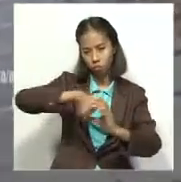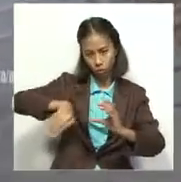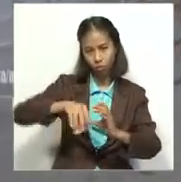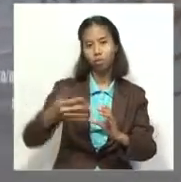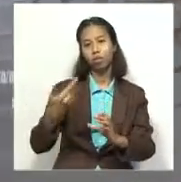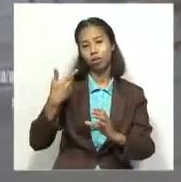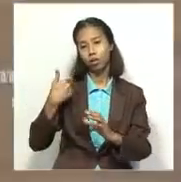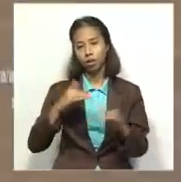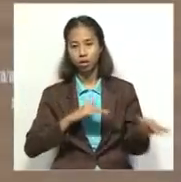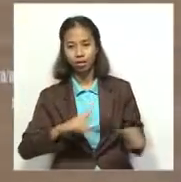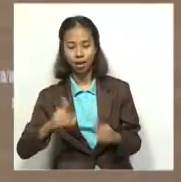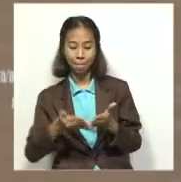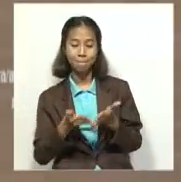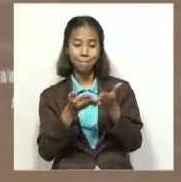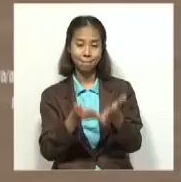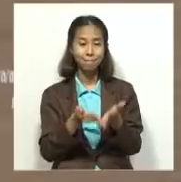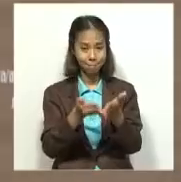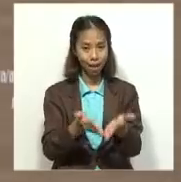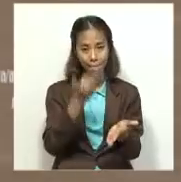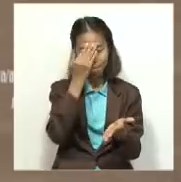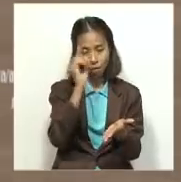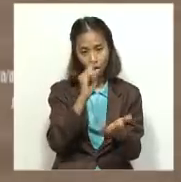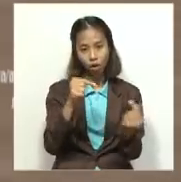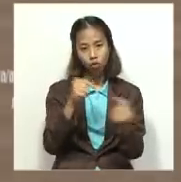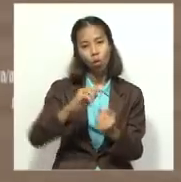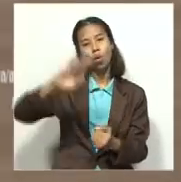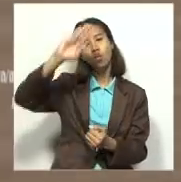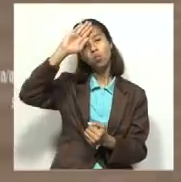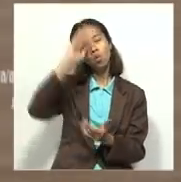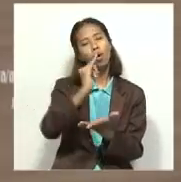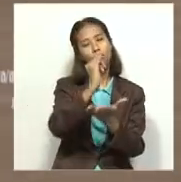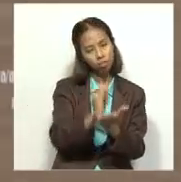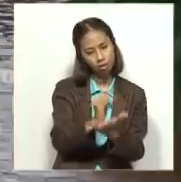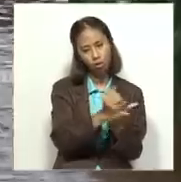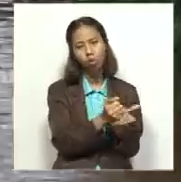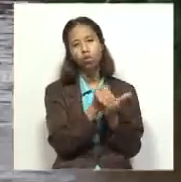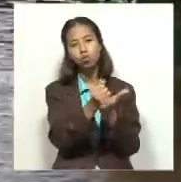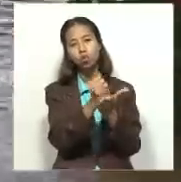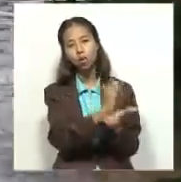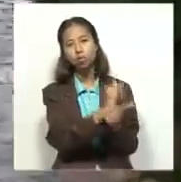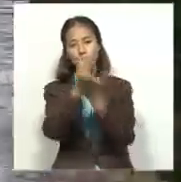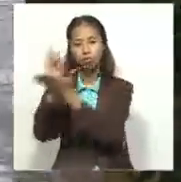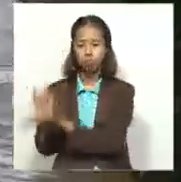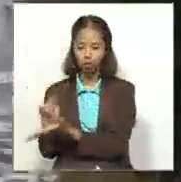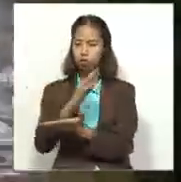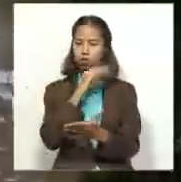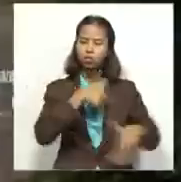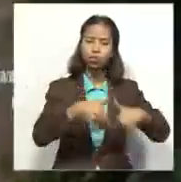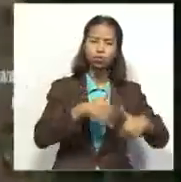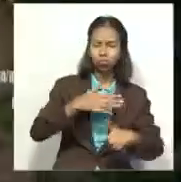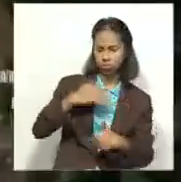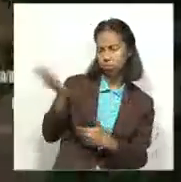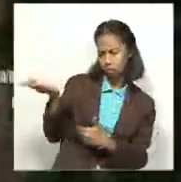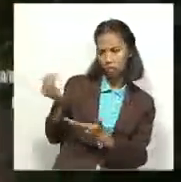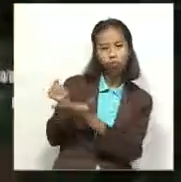มทั้งยังมีการจัดเตรียมเรือเอาไว้เพื่อที่จะช่วยขนย้ายผู้ป่วยติดเตียงไปยังที่ปลอดภัยทันทีที่ได้รับการร้องขอจากชาวบ้านด้วยค่ะ